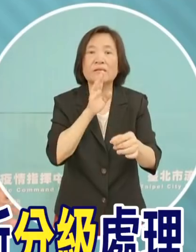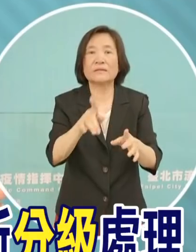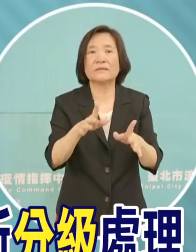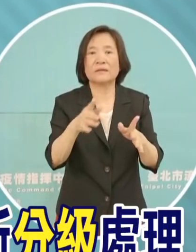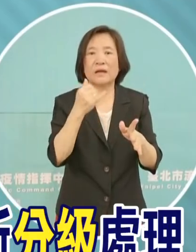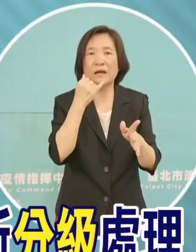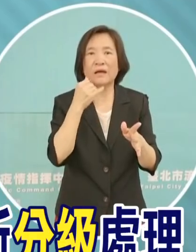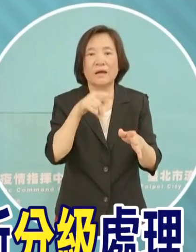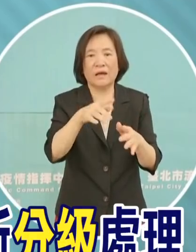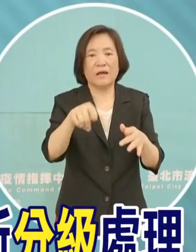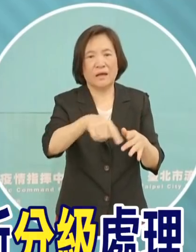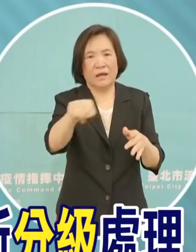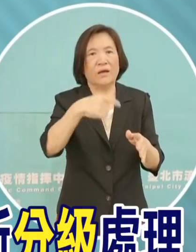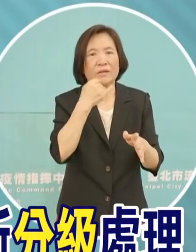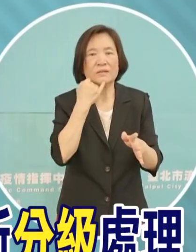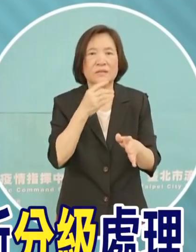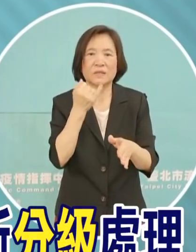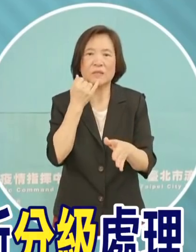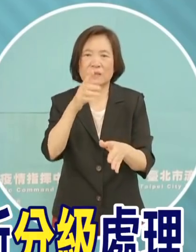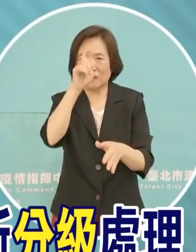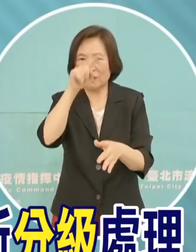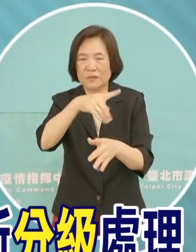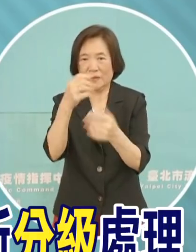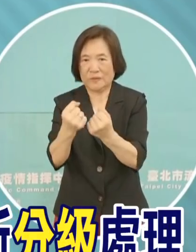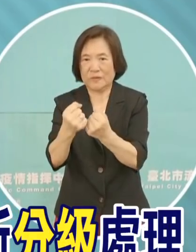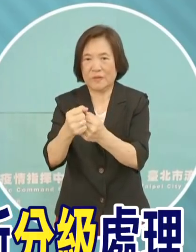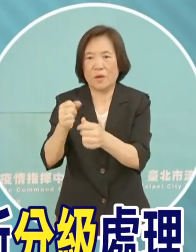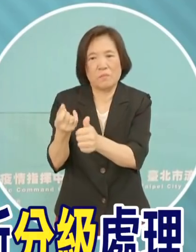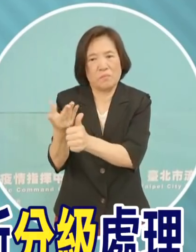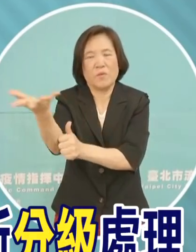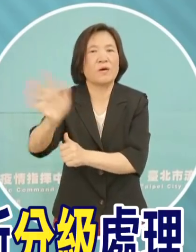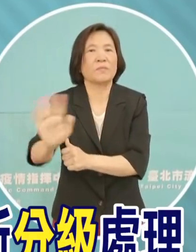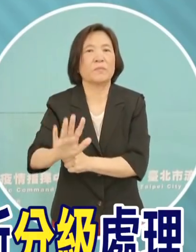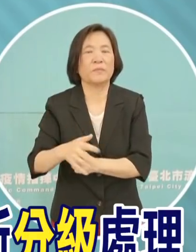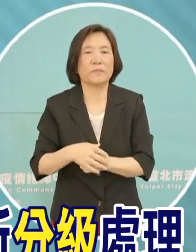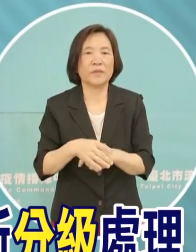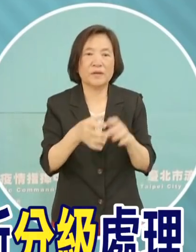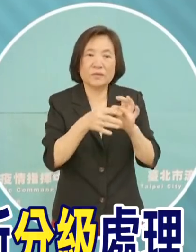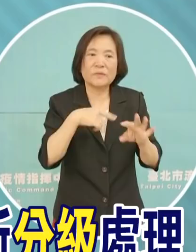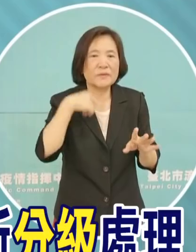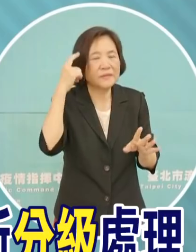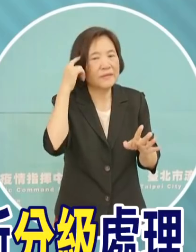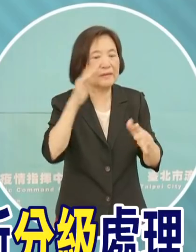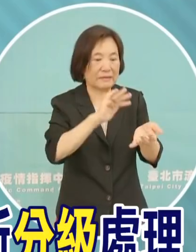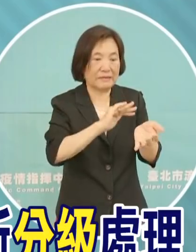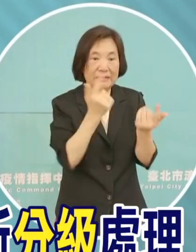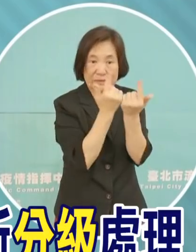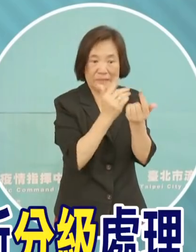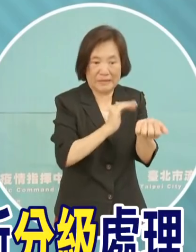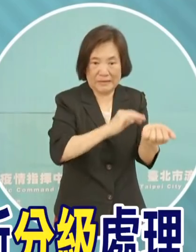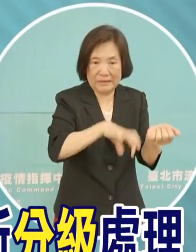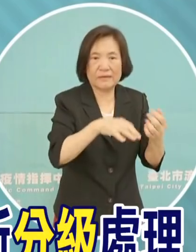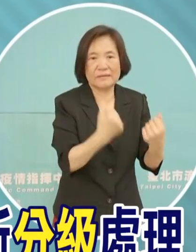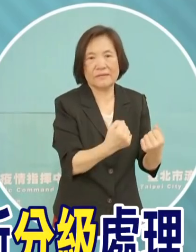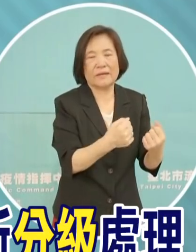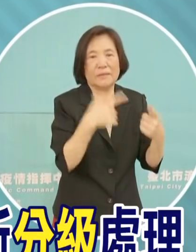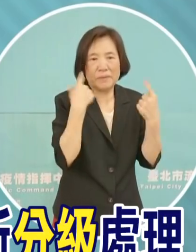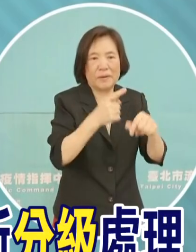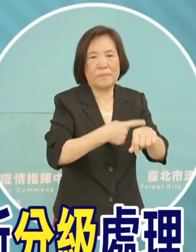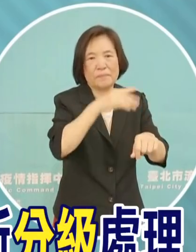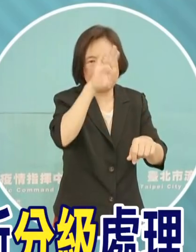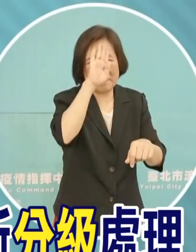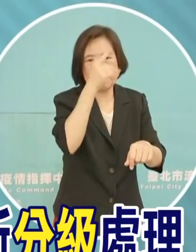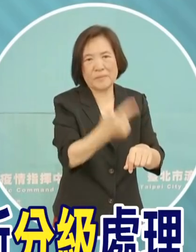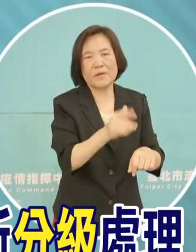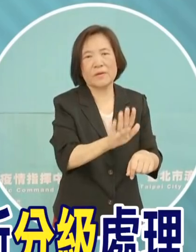比较好移动哈。那所以医院应该是保留那些本身有慢性疾病的年纪大的。啊，比较中